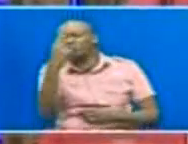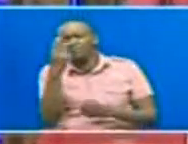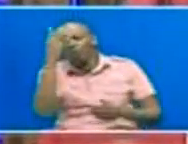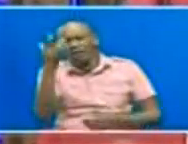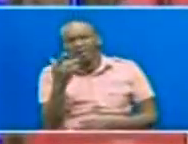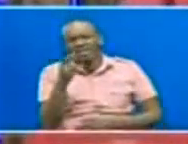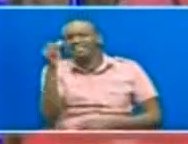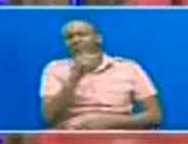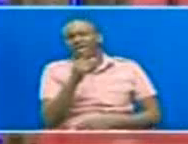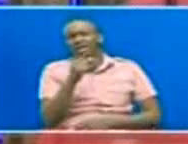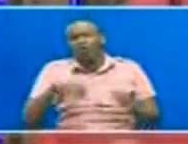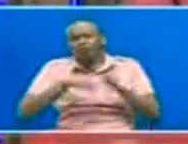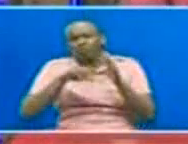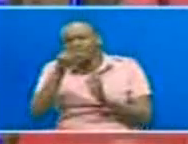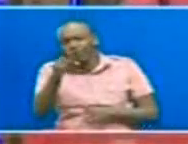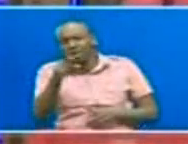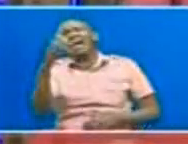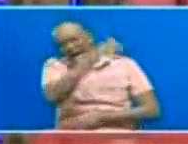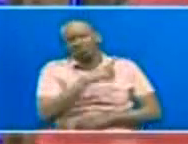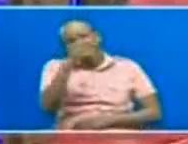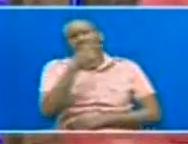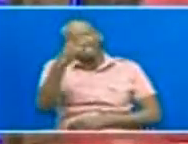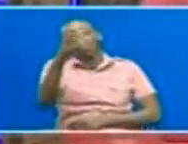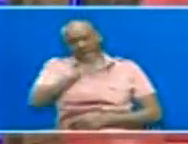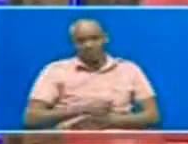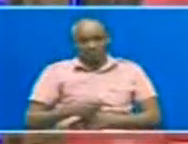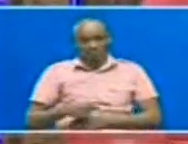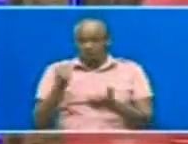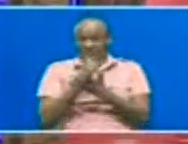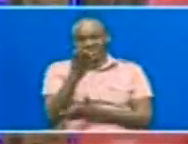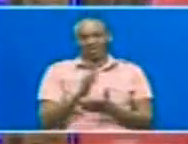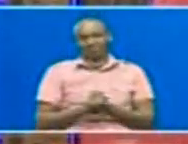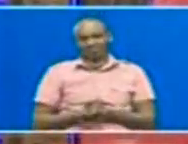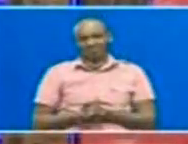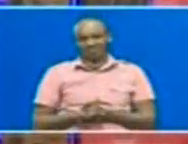Huyu mzee wa mpira anataka kunene, mwambie aje. Kwenda kwa ofisi yake,